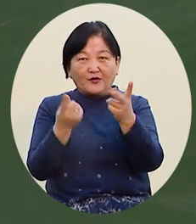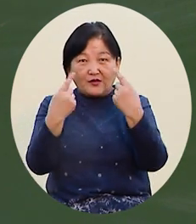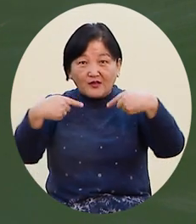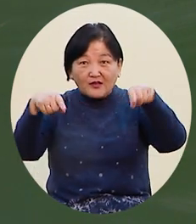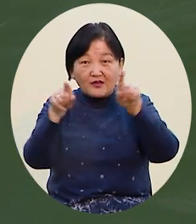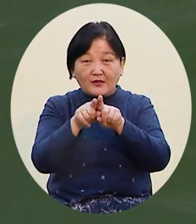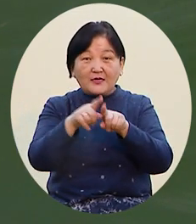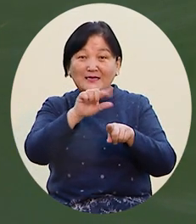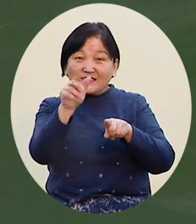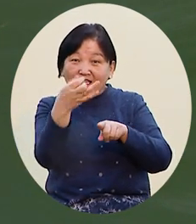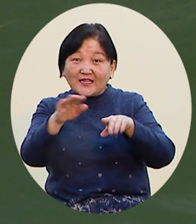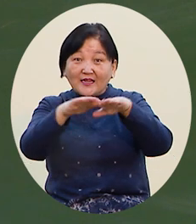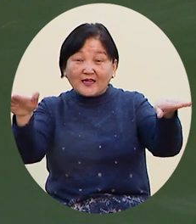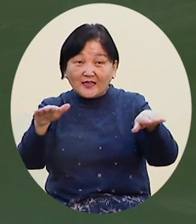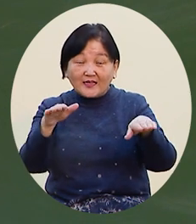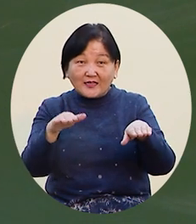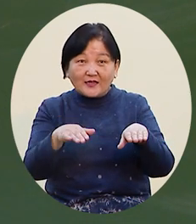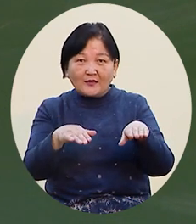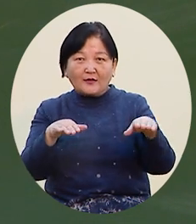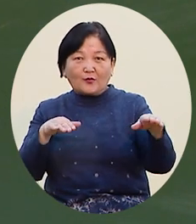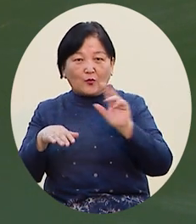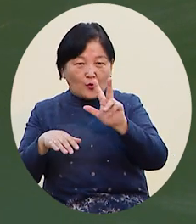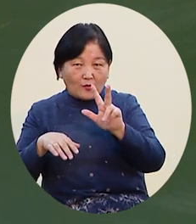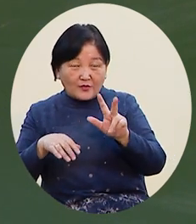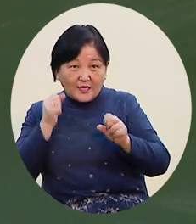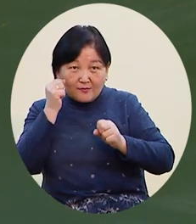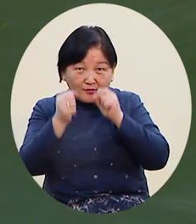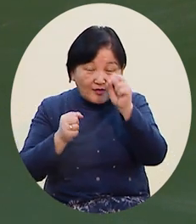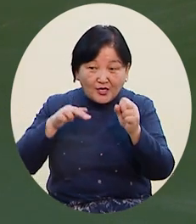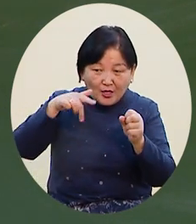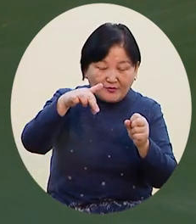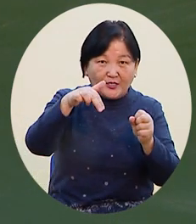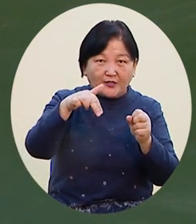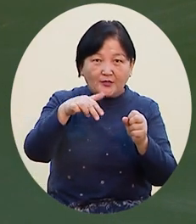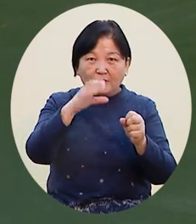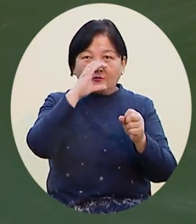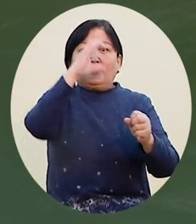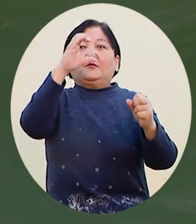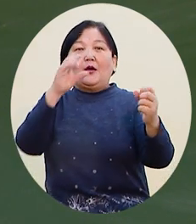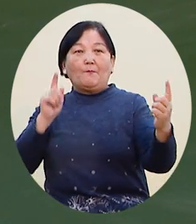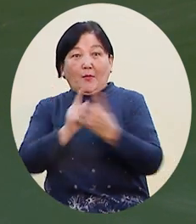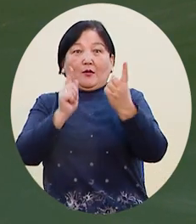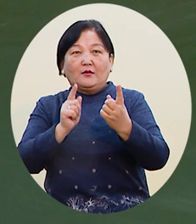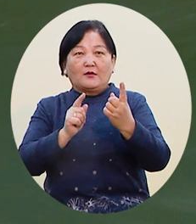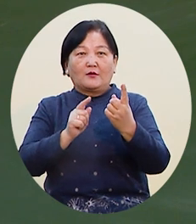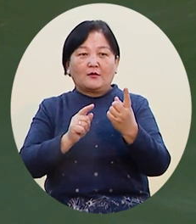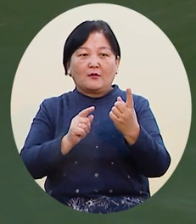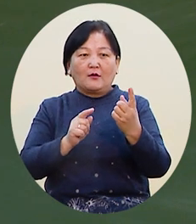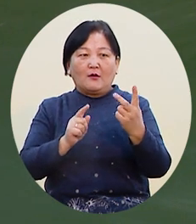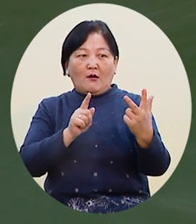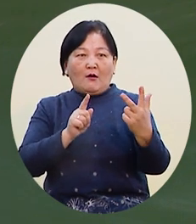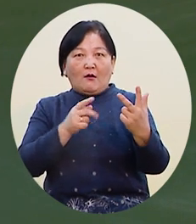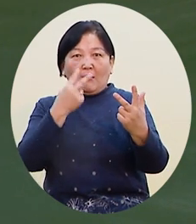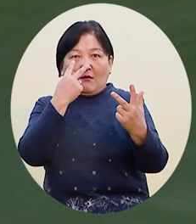талд гартал зайгуул чон өгтөж амттай бэлэн хооланд амаа зэхэн дайруу. Хэрцгийнд